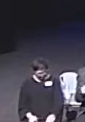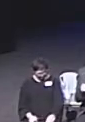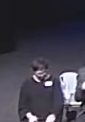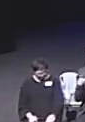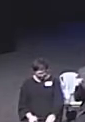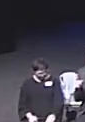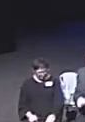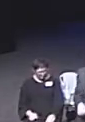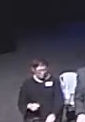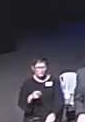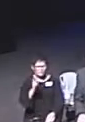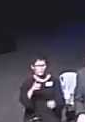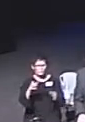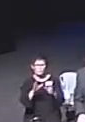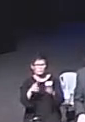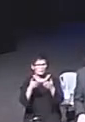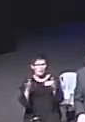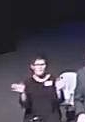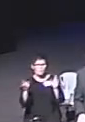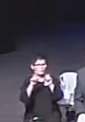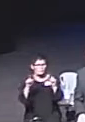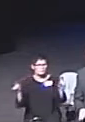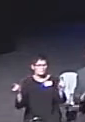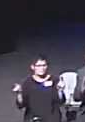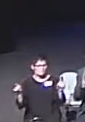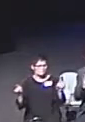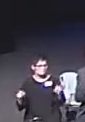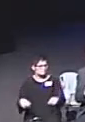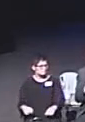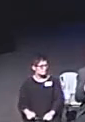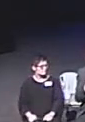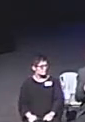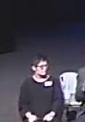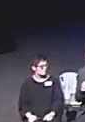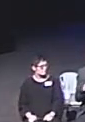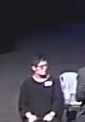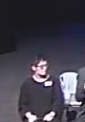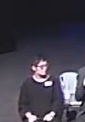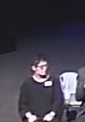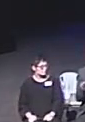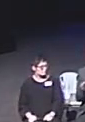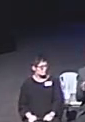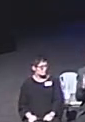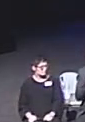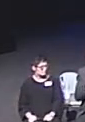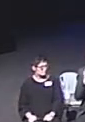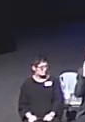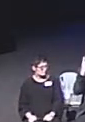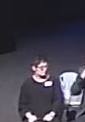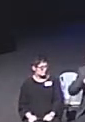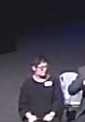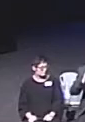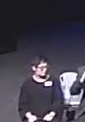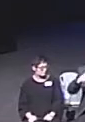otsikko on? Se on ollut ihan avoin teema. Ai niin, joo, tämä avoin ryhmä. Ja täällä on puhuttu, kulttuurikasvatuksen